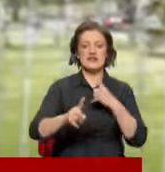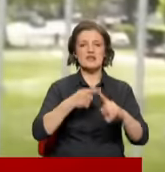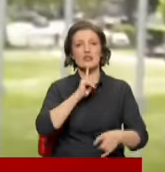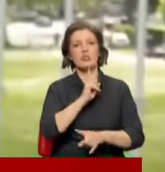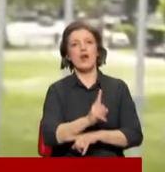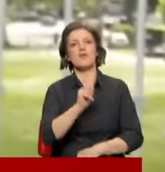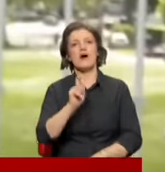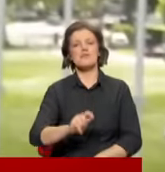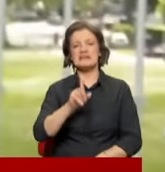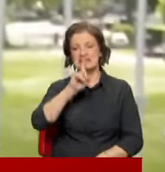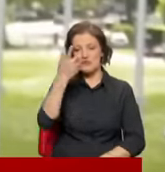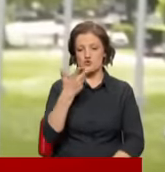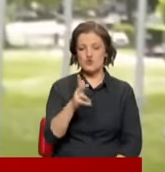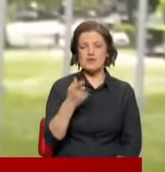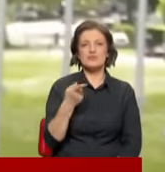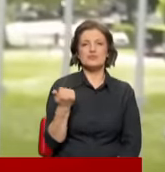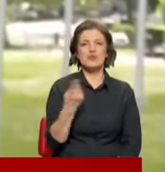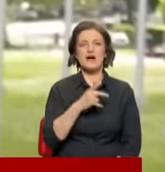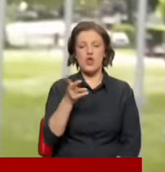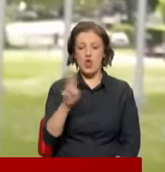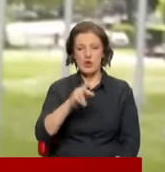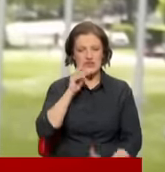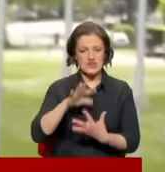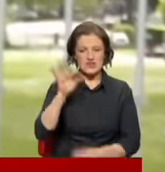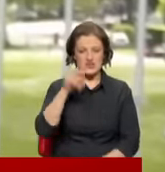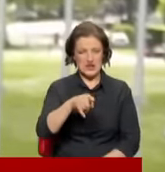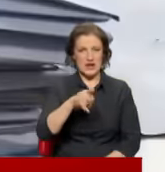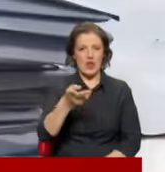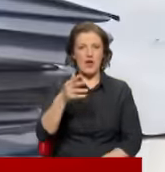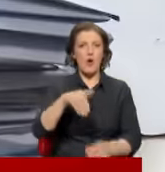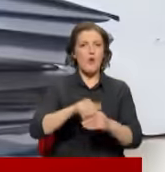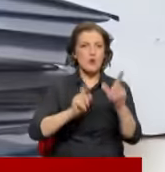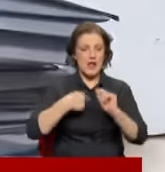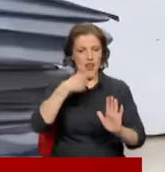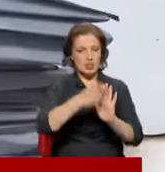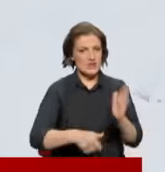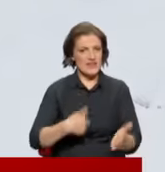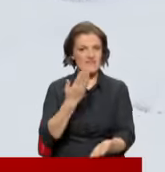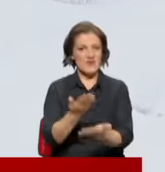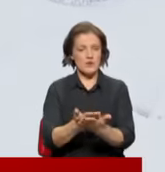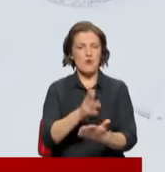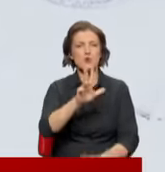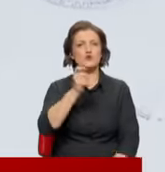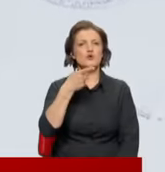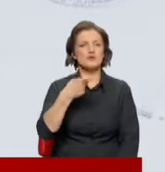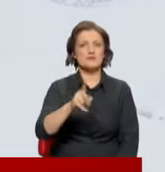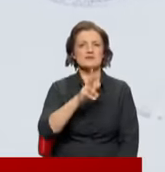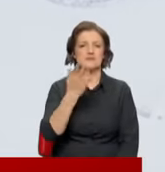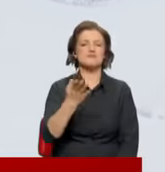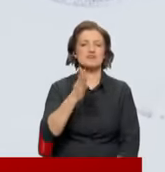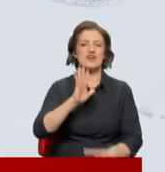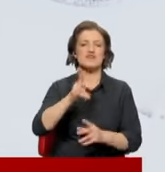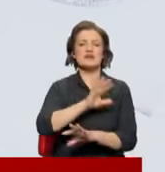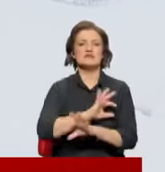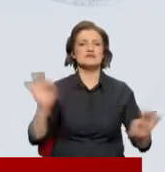yapılmıştır. Sadece 3000 tane ölü seçmen oy kullandı diyoruz, listesini veriyoruz. 38.903 geçersiz oyun olduğu Hatay'da